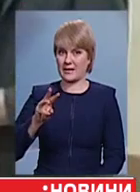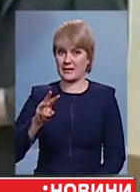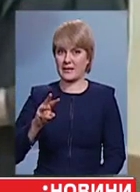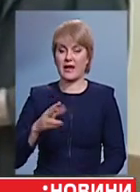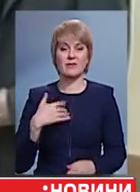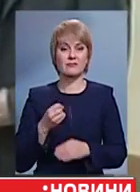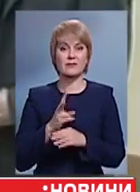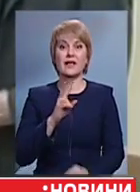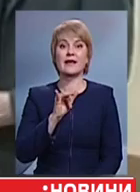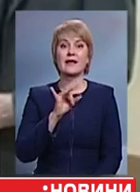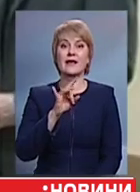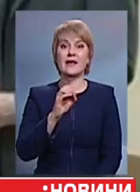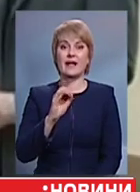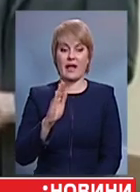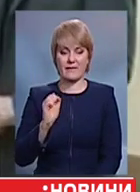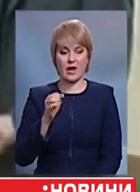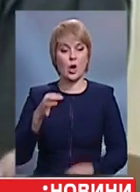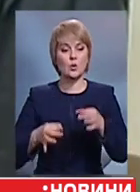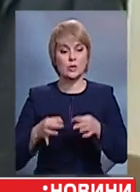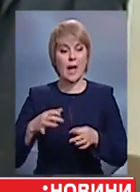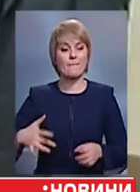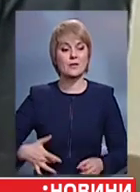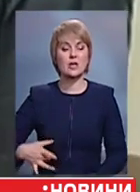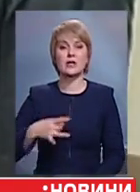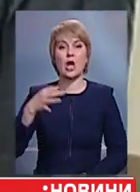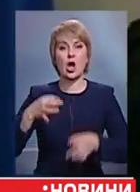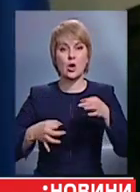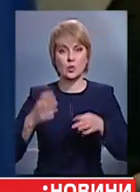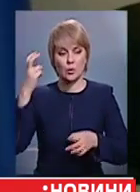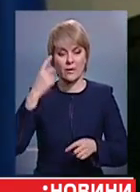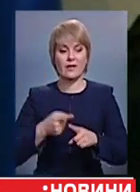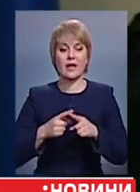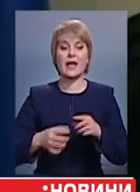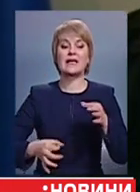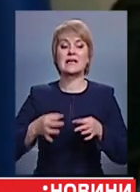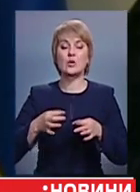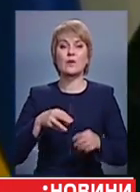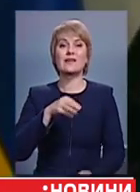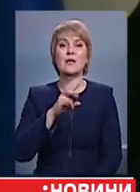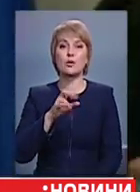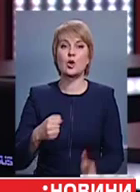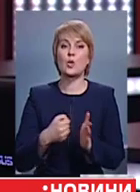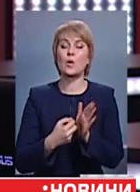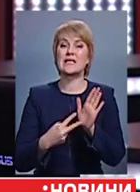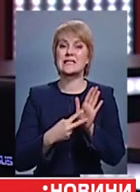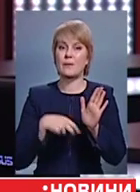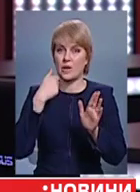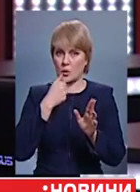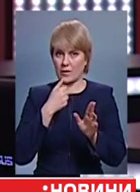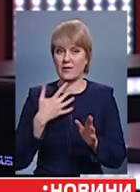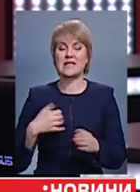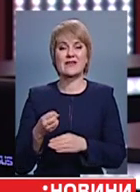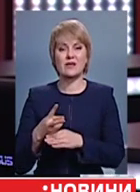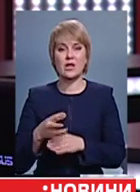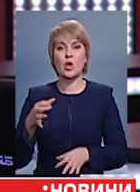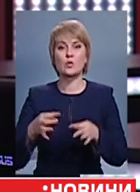Родіон Кіреєв. Це суддя Печерського райсуду Києва, який засудив Юлію Тимошенко до 7 років в'язниці. А ще звільнили суддю